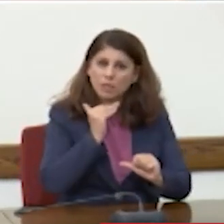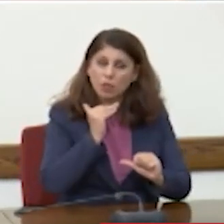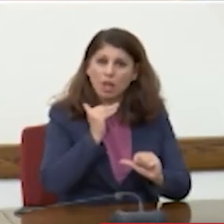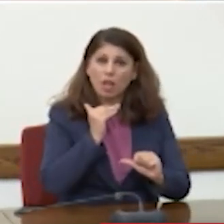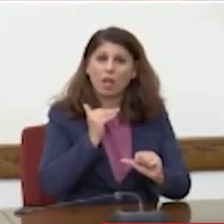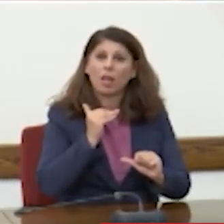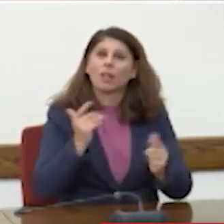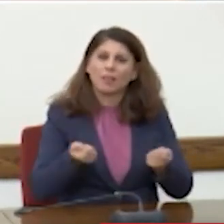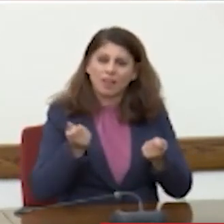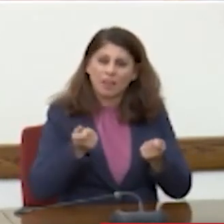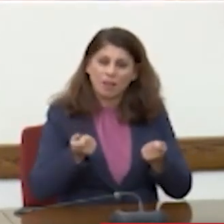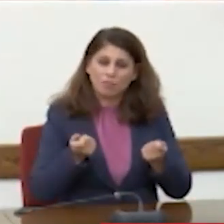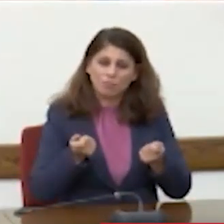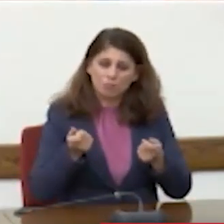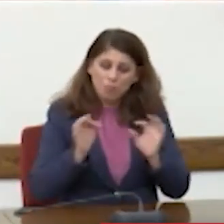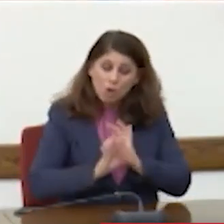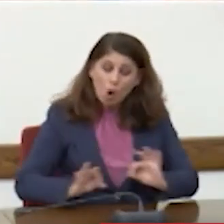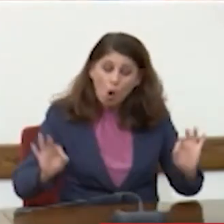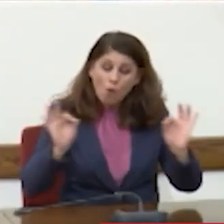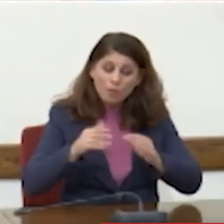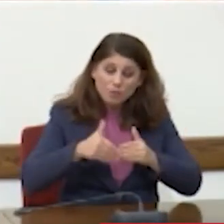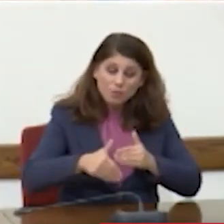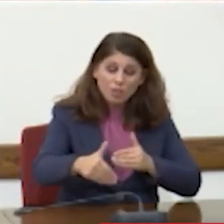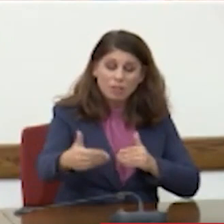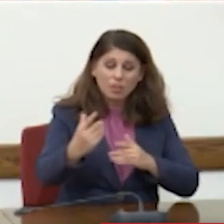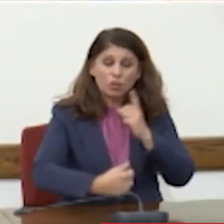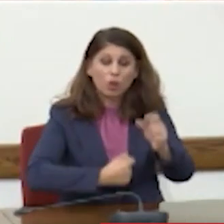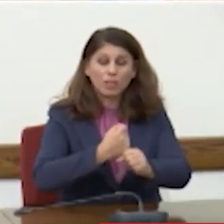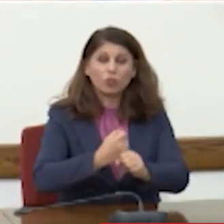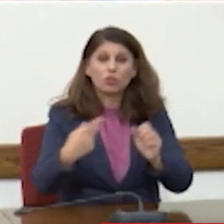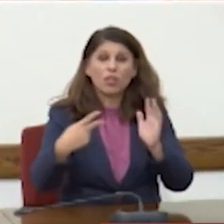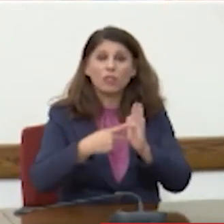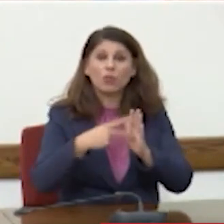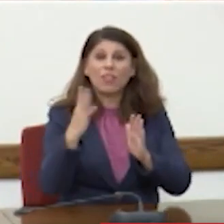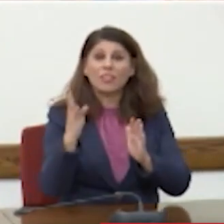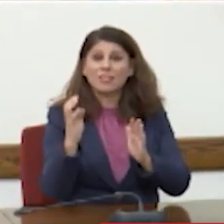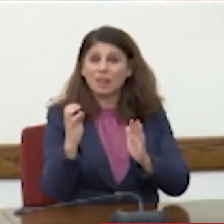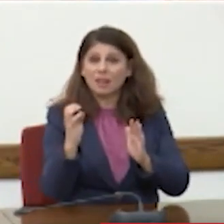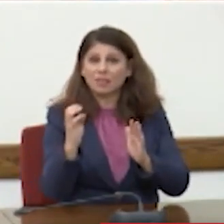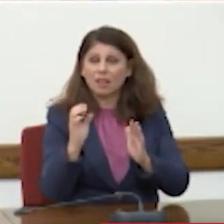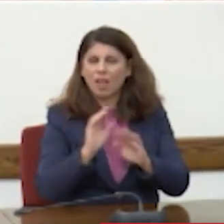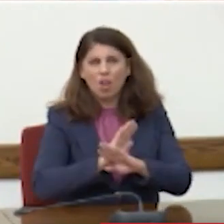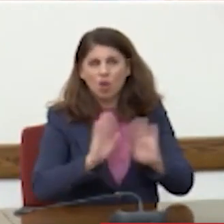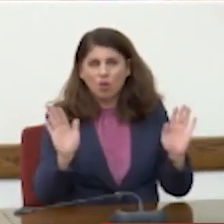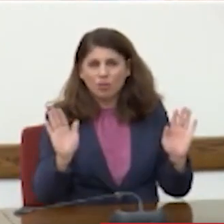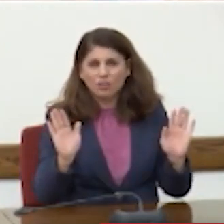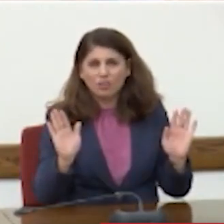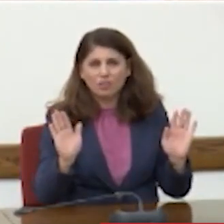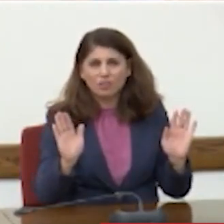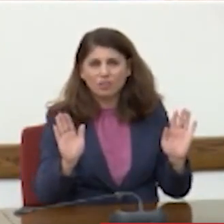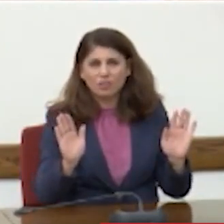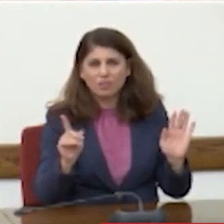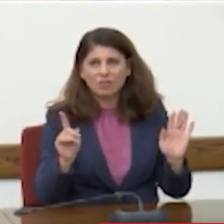στην αναπαραγωγή των φλιναφημάτων του ΙΕ περί αντικαταστατικής μετανάστευσης που θα λύσει τα προβλήματα που θα προκύψουν σε όλη την